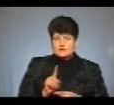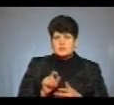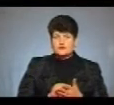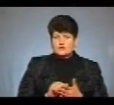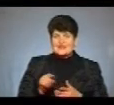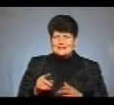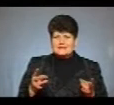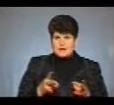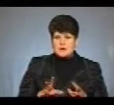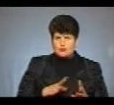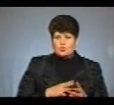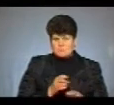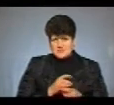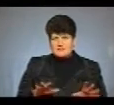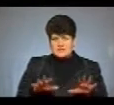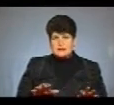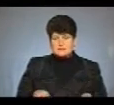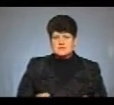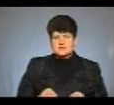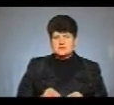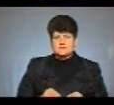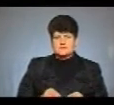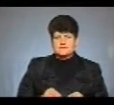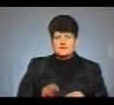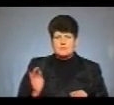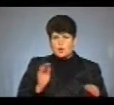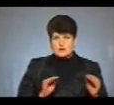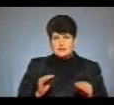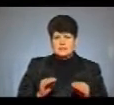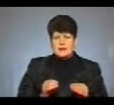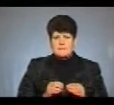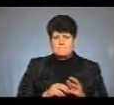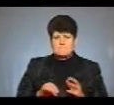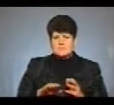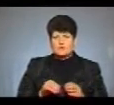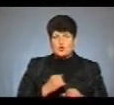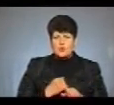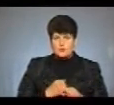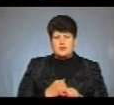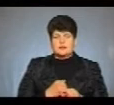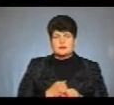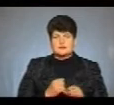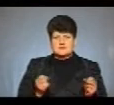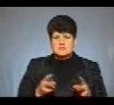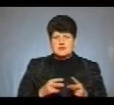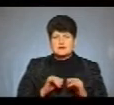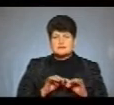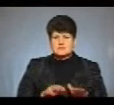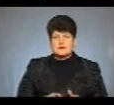документах її треба було підривати на місці, там обкладати піском, робити комплекс інженерних заходів.